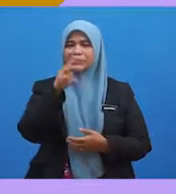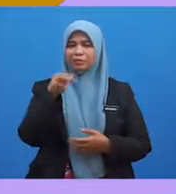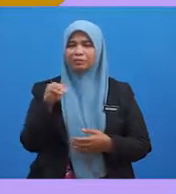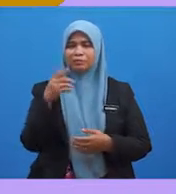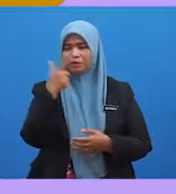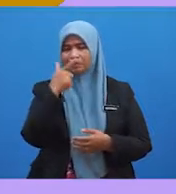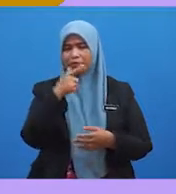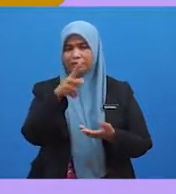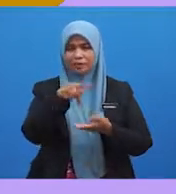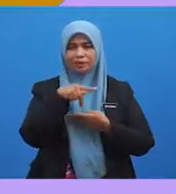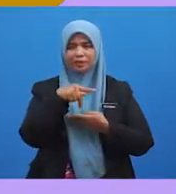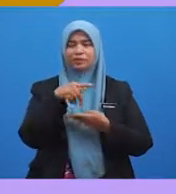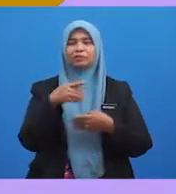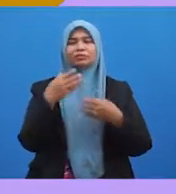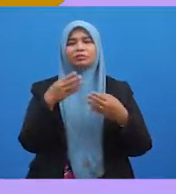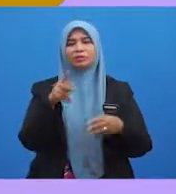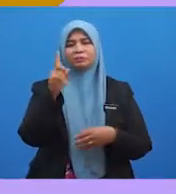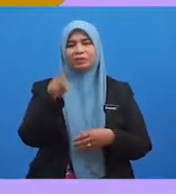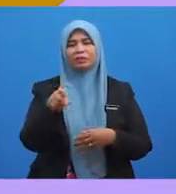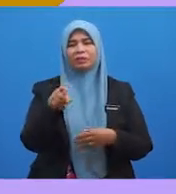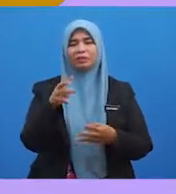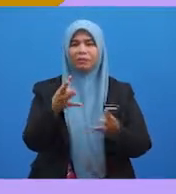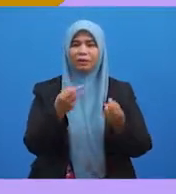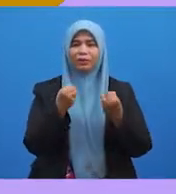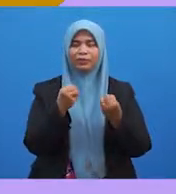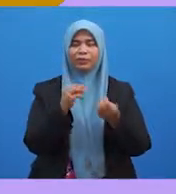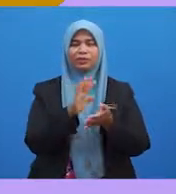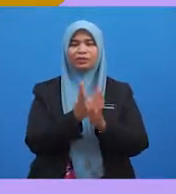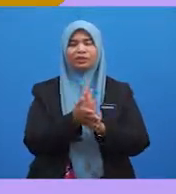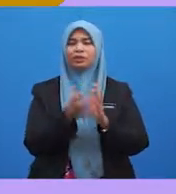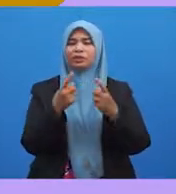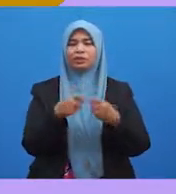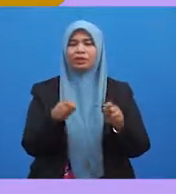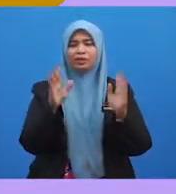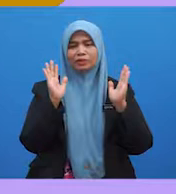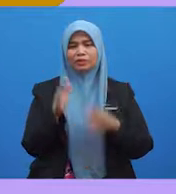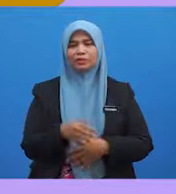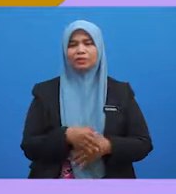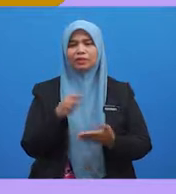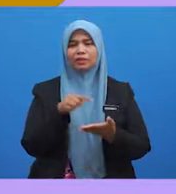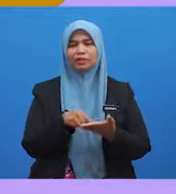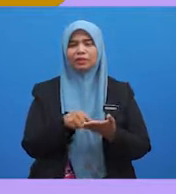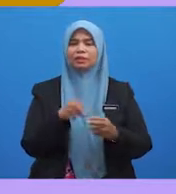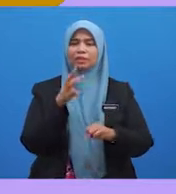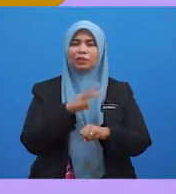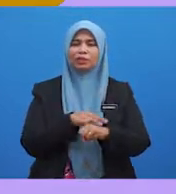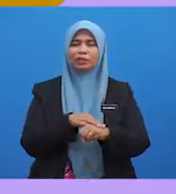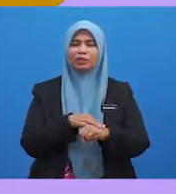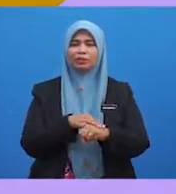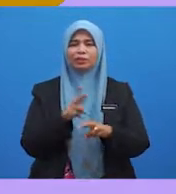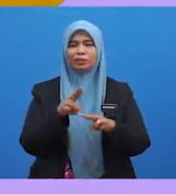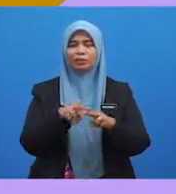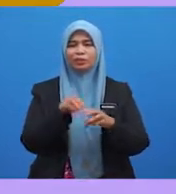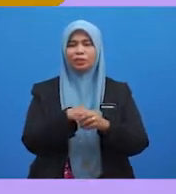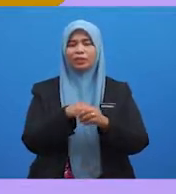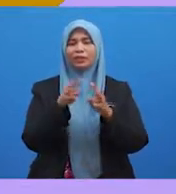mahu beroleh pahala? Sudah pasti mahu kan? Jadi tunaikanlah solat sunat ini sewaktu